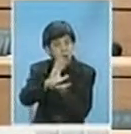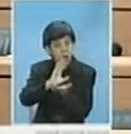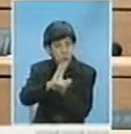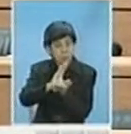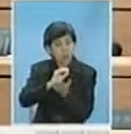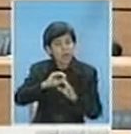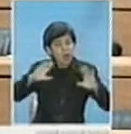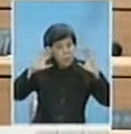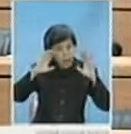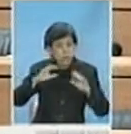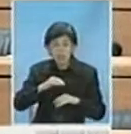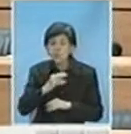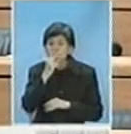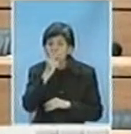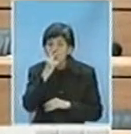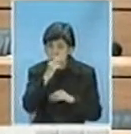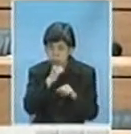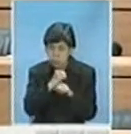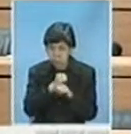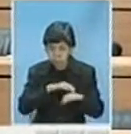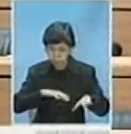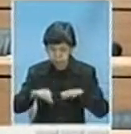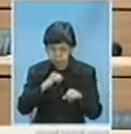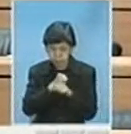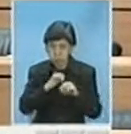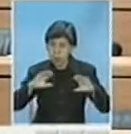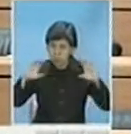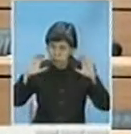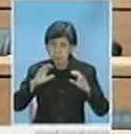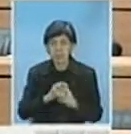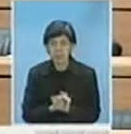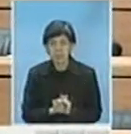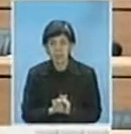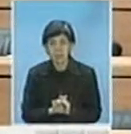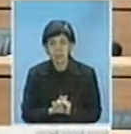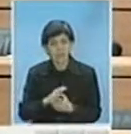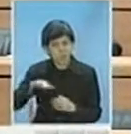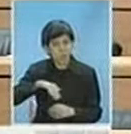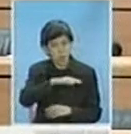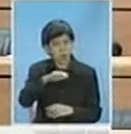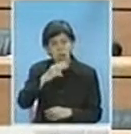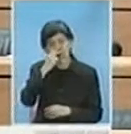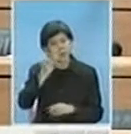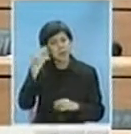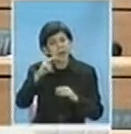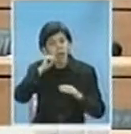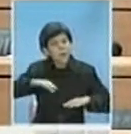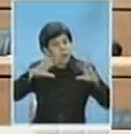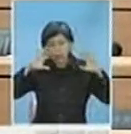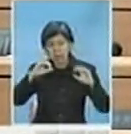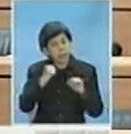ามจะถูกทดสอบประสิทธิภาพการบริหารงานรัฐบาลครับซึ่งจริงๆแล้วทุกคนได้เห็นความล้มเหลวเมื่อตอนที่น้ำท่ว